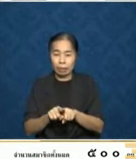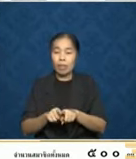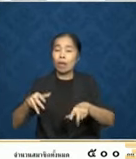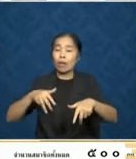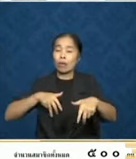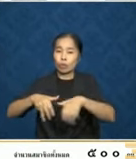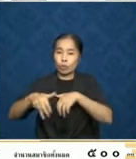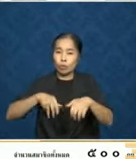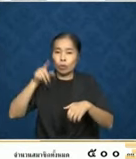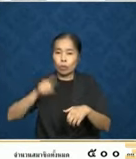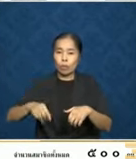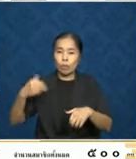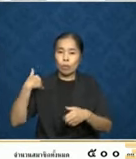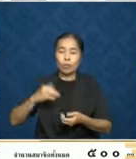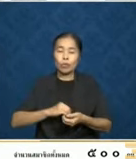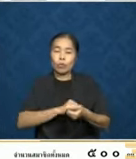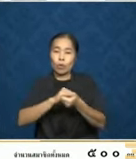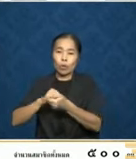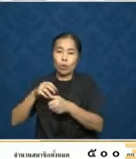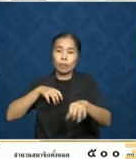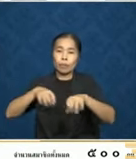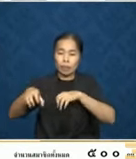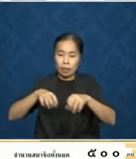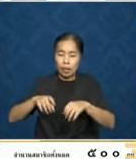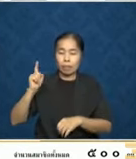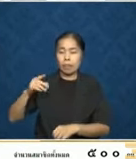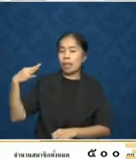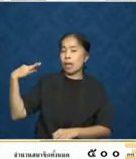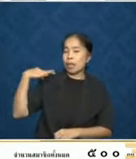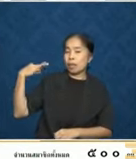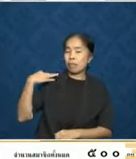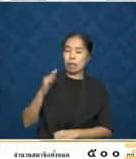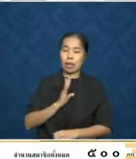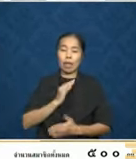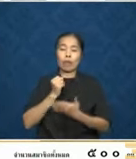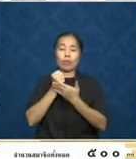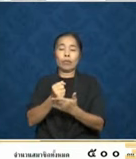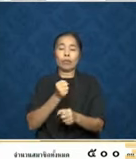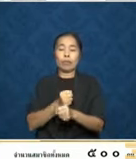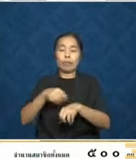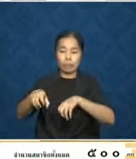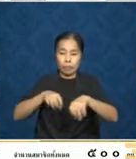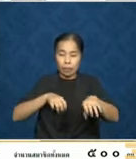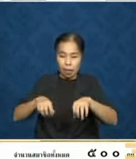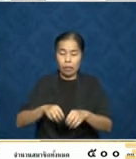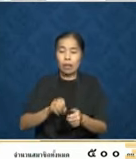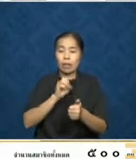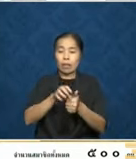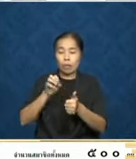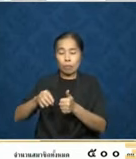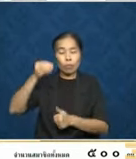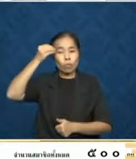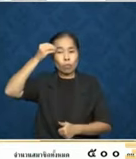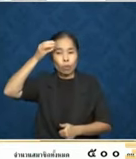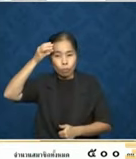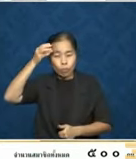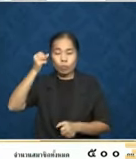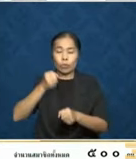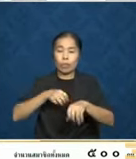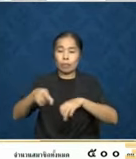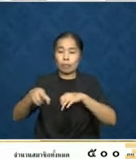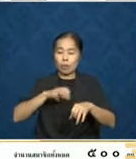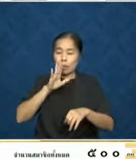นร่วมในการจัดการขยะโดยมีอสม.ครับเป็นคนกลางในการดำเนินงานสร้างองค์ความรู้และมีบทบาทในการจัดการ